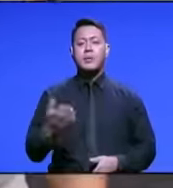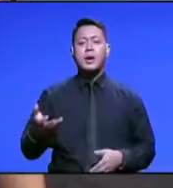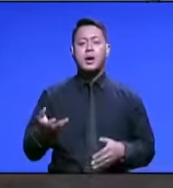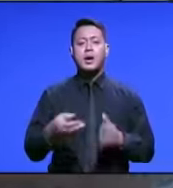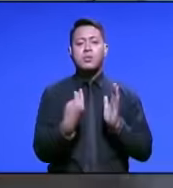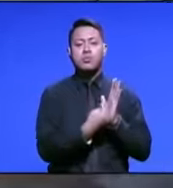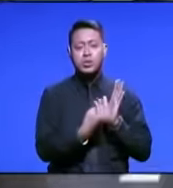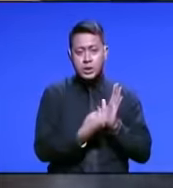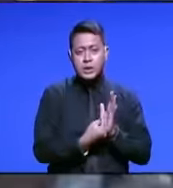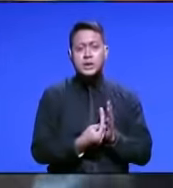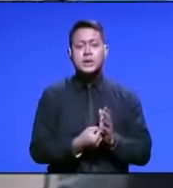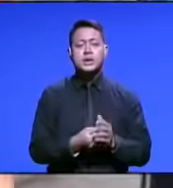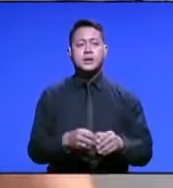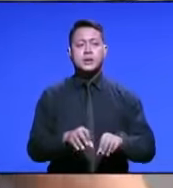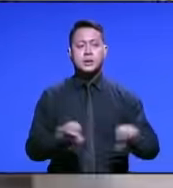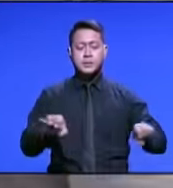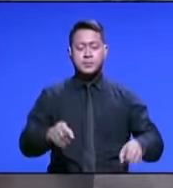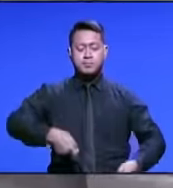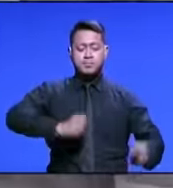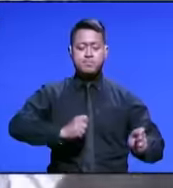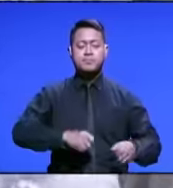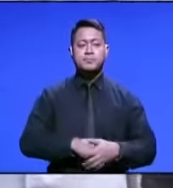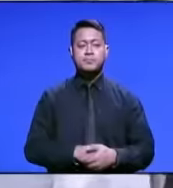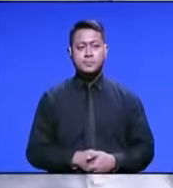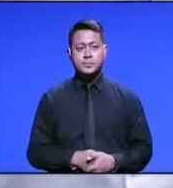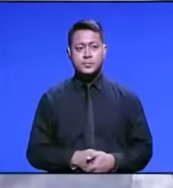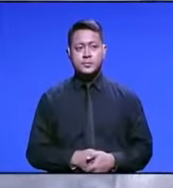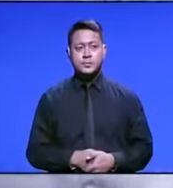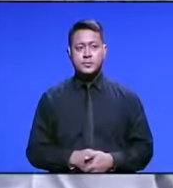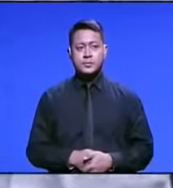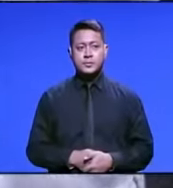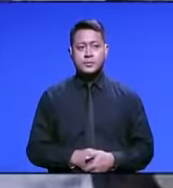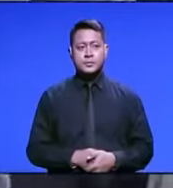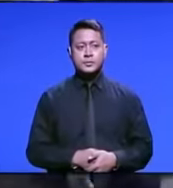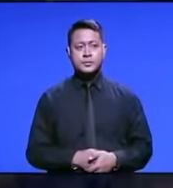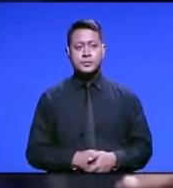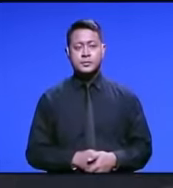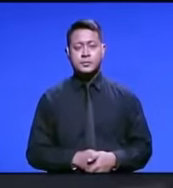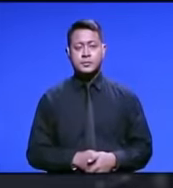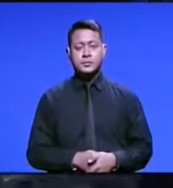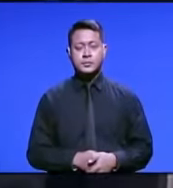linggis yang digunakan untuk memukul kepala korban. Resi Erlangga, Medan, Sumatera Utara.